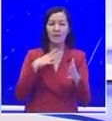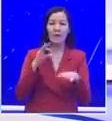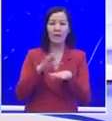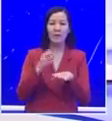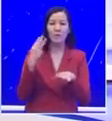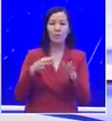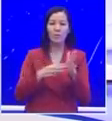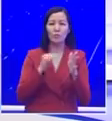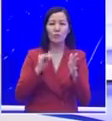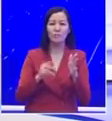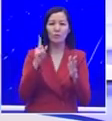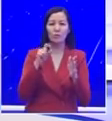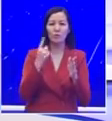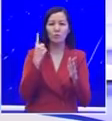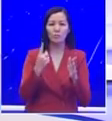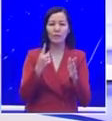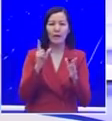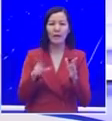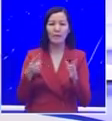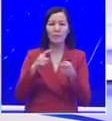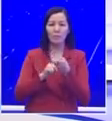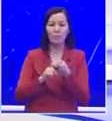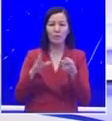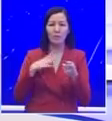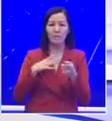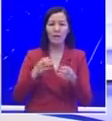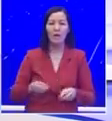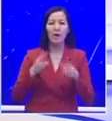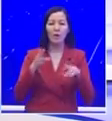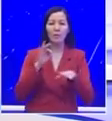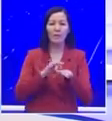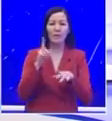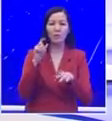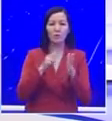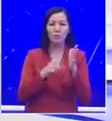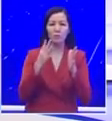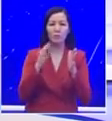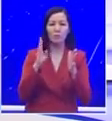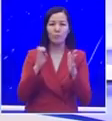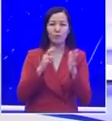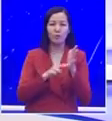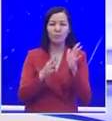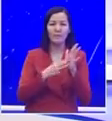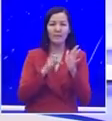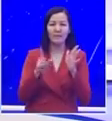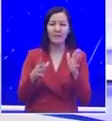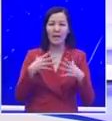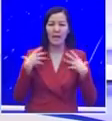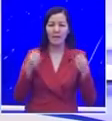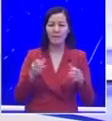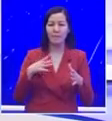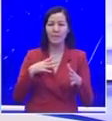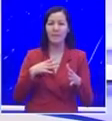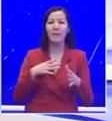сүйенсек, індет 39101 адамның өмірін жалмаған. Ал қауіпті кеселден 174578-і айығып,